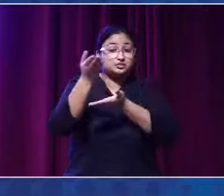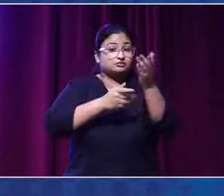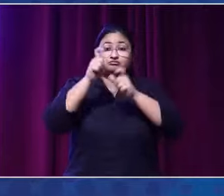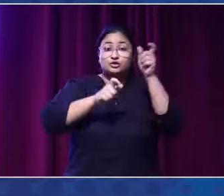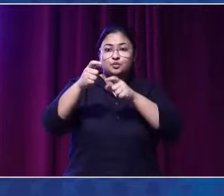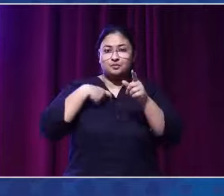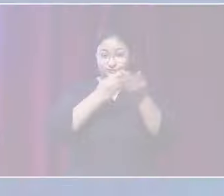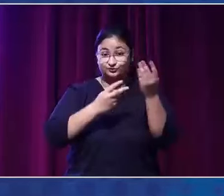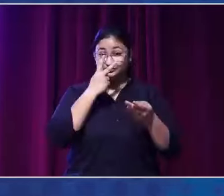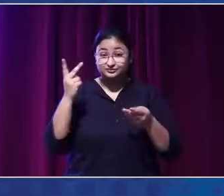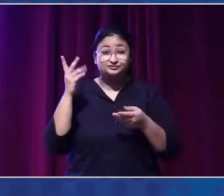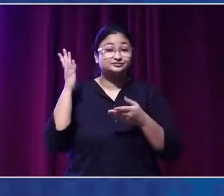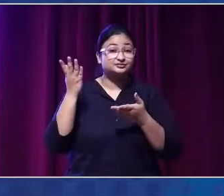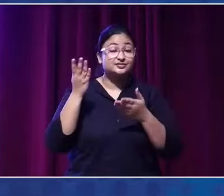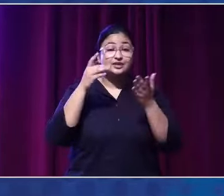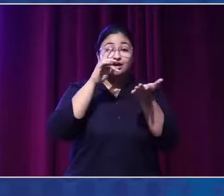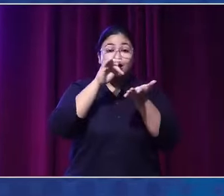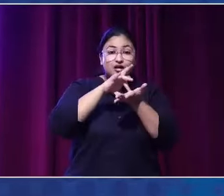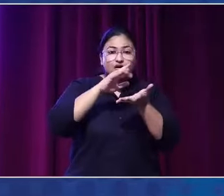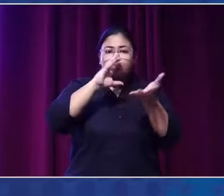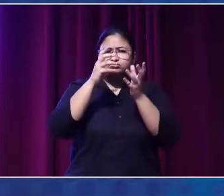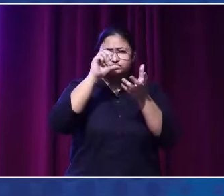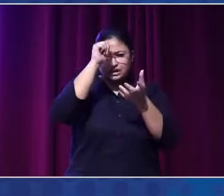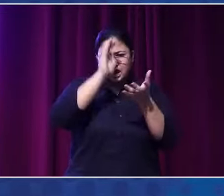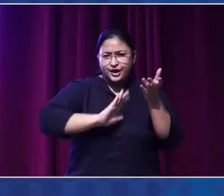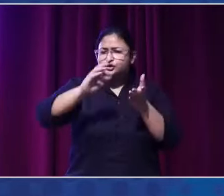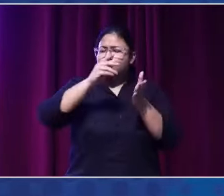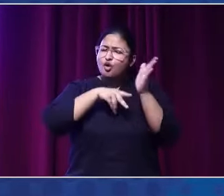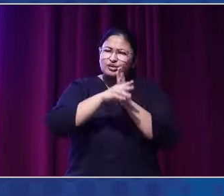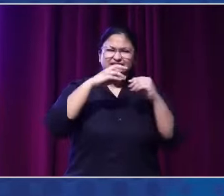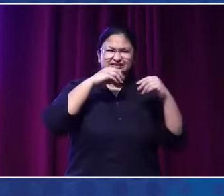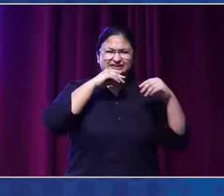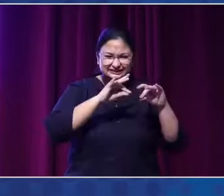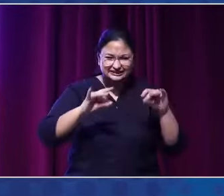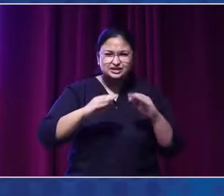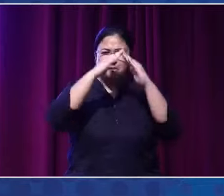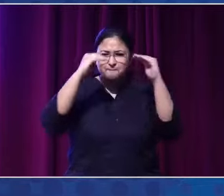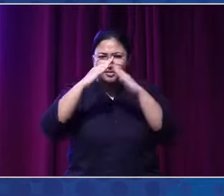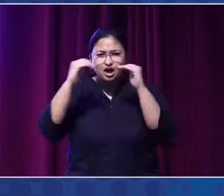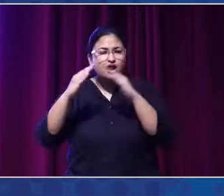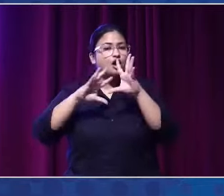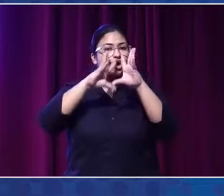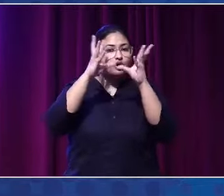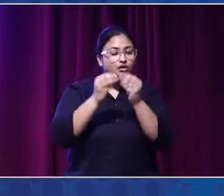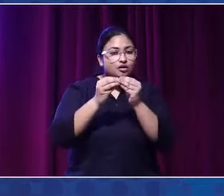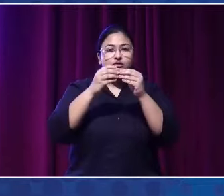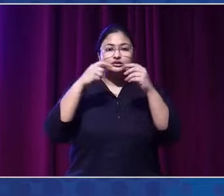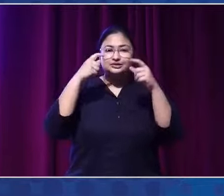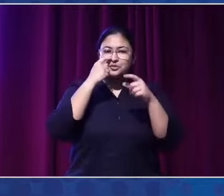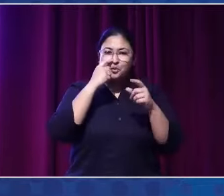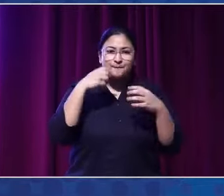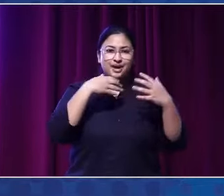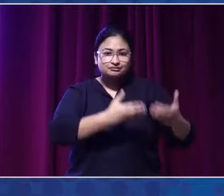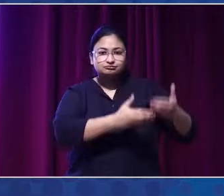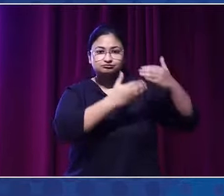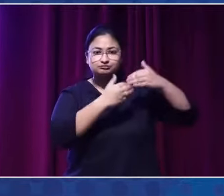वीडियो क्या करते हैं ये। कोई कंट्री का कोना नहीं है, कीचड़ में जाते हैं, पहाड़ पे चढ़ते हैं, पूरा बोझ लेके चढ़ते हैं, महिलाएं बच्चों को गोद में